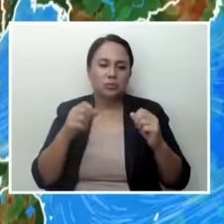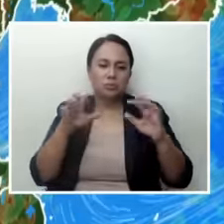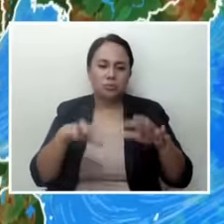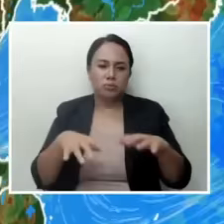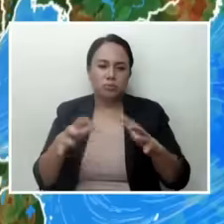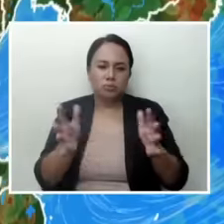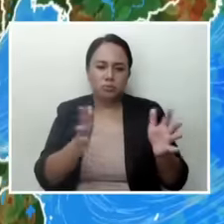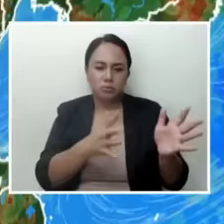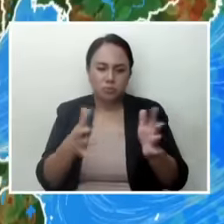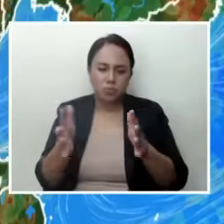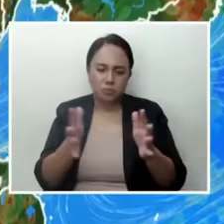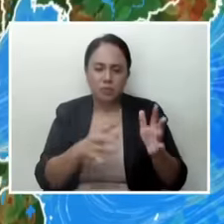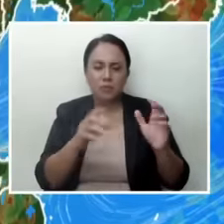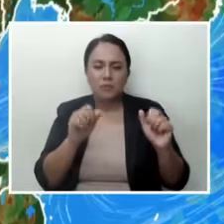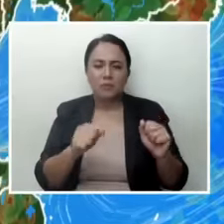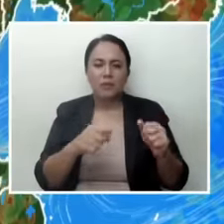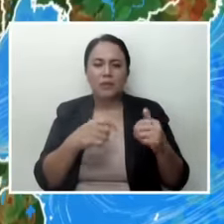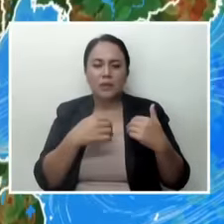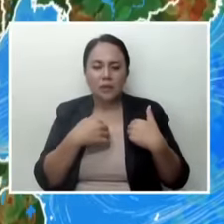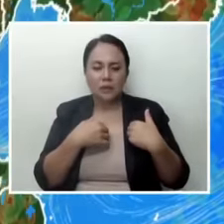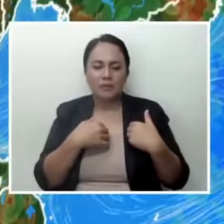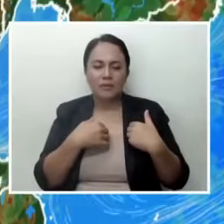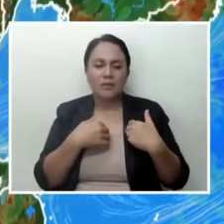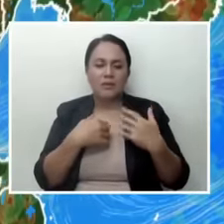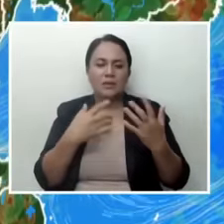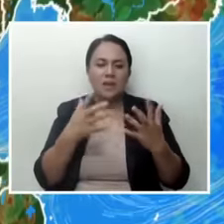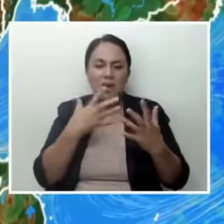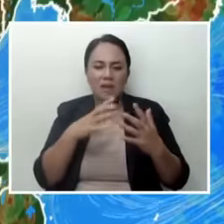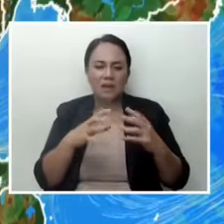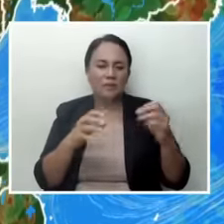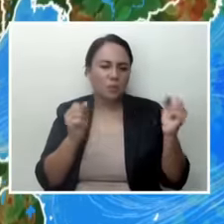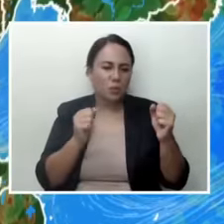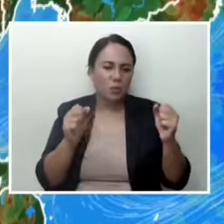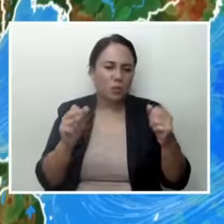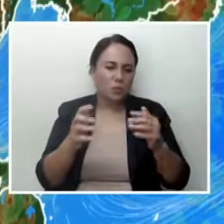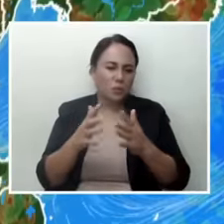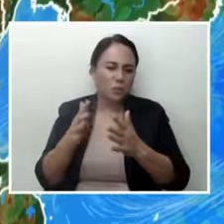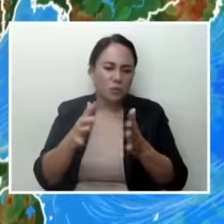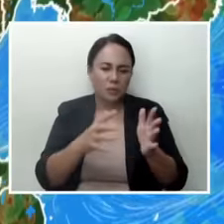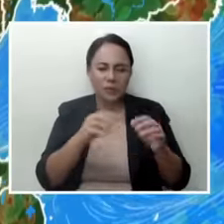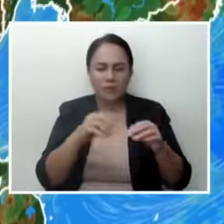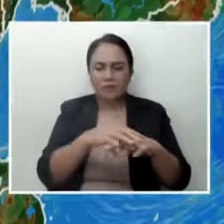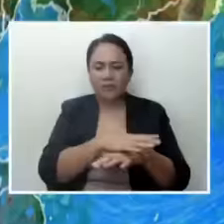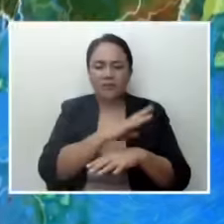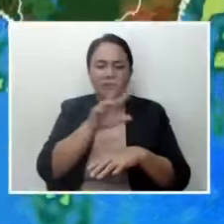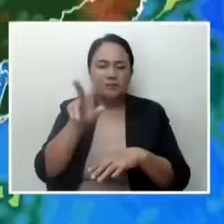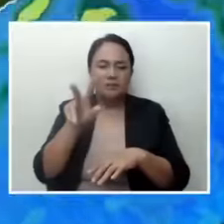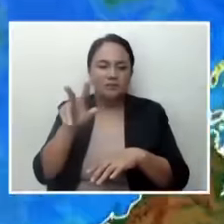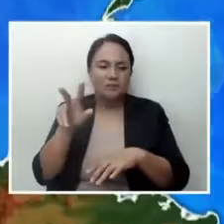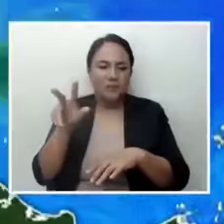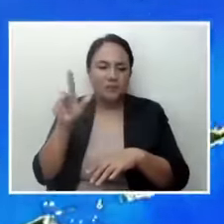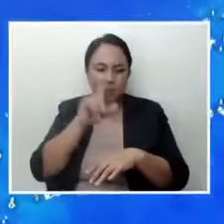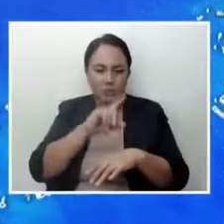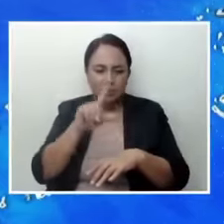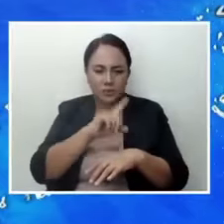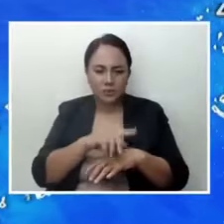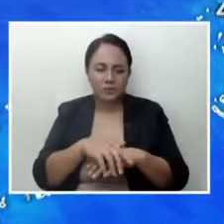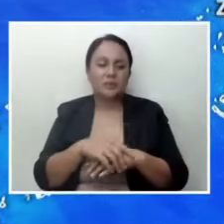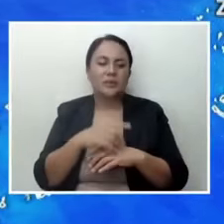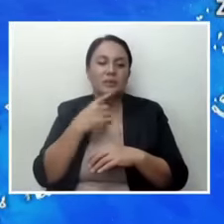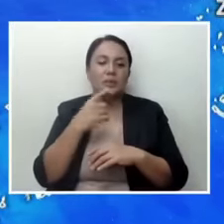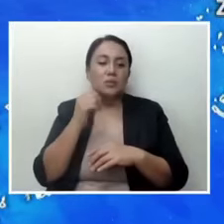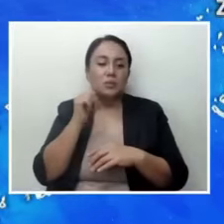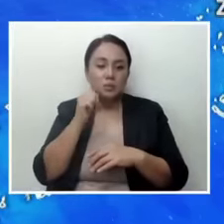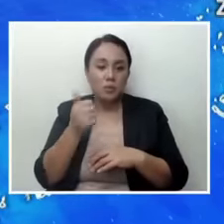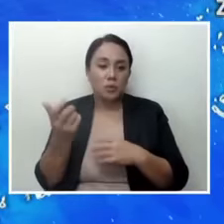at dahil dyan, posibleng mabuo ang shear line na makakaapekto sa ilang bahagi ng Luzon. Sa rainfall forecast ng The Weather Company para bukas